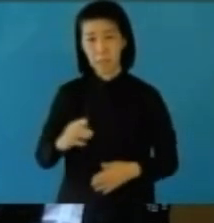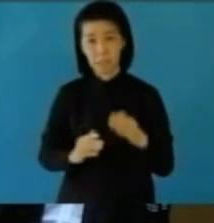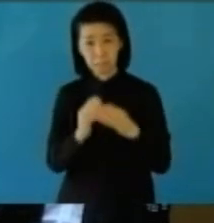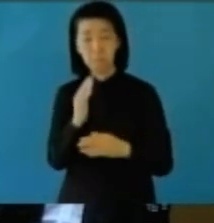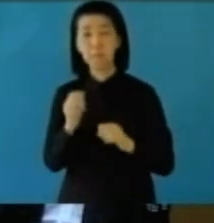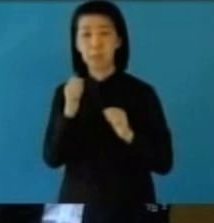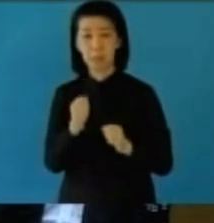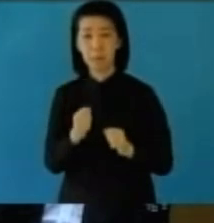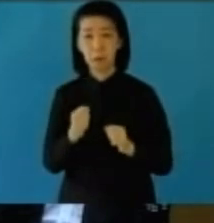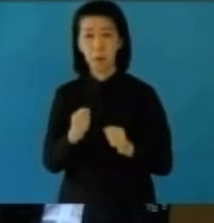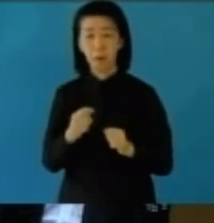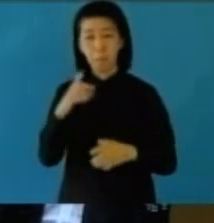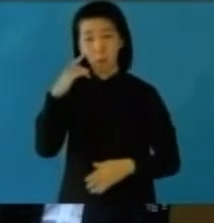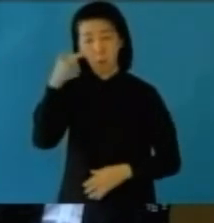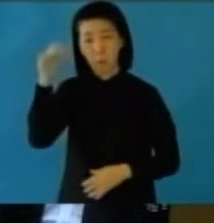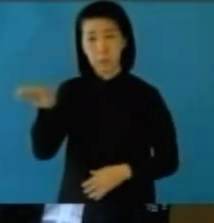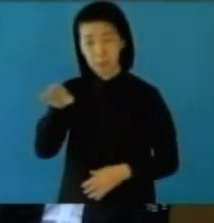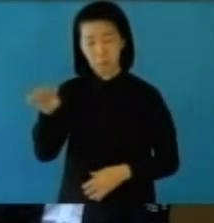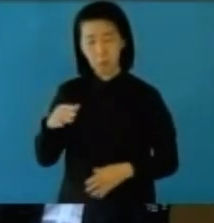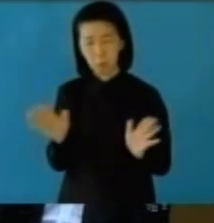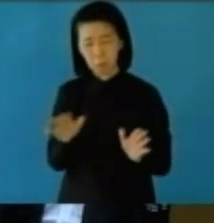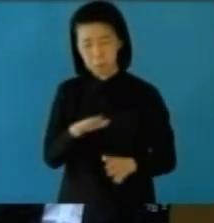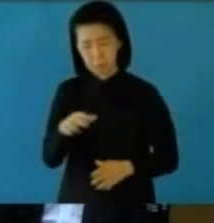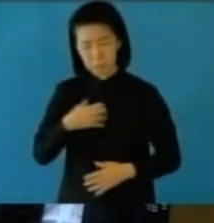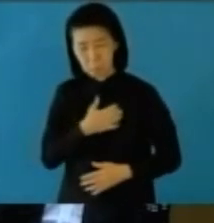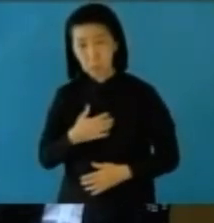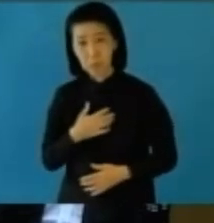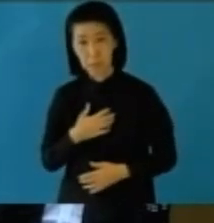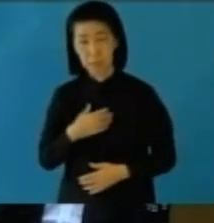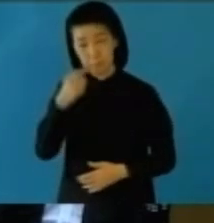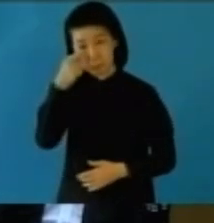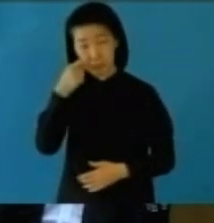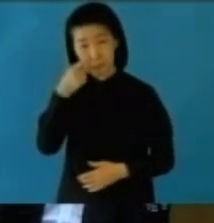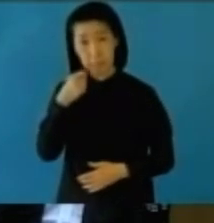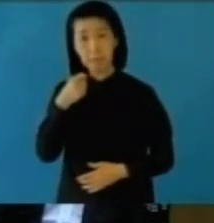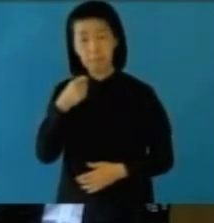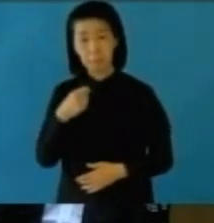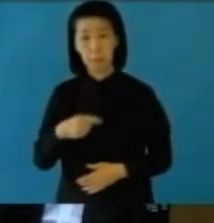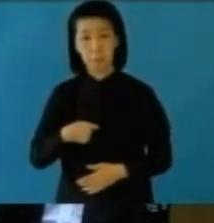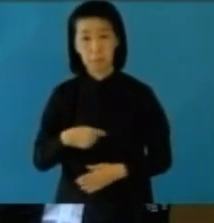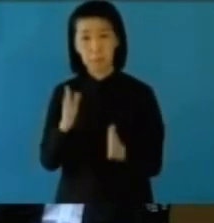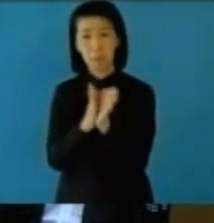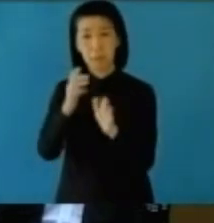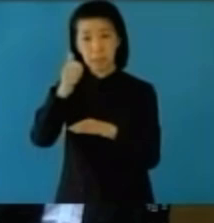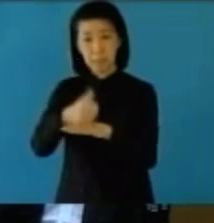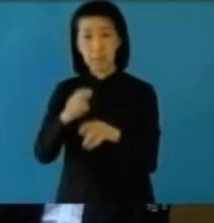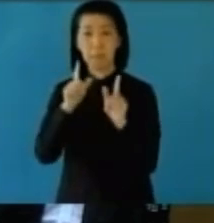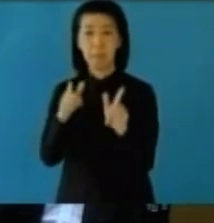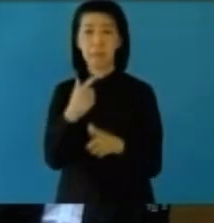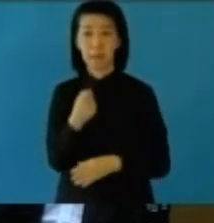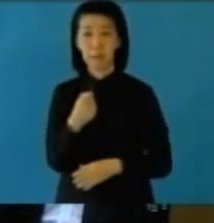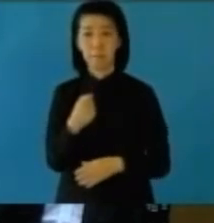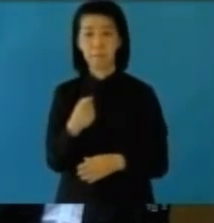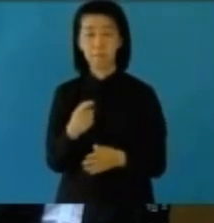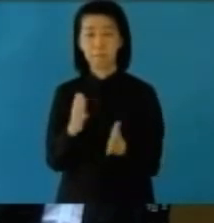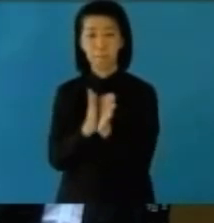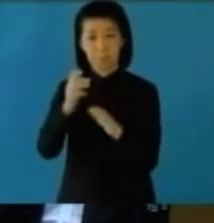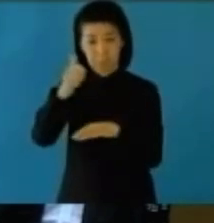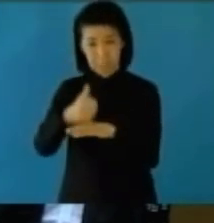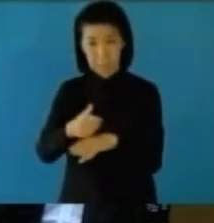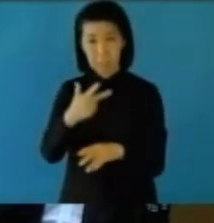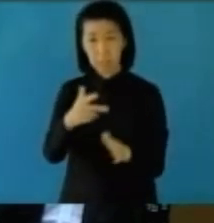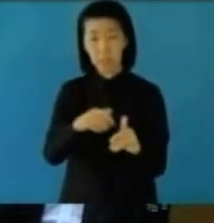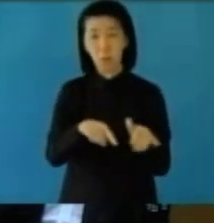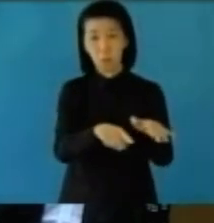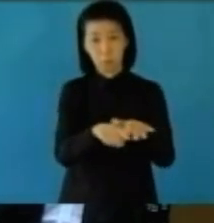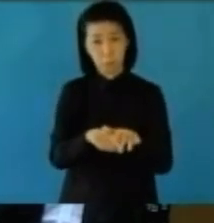みんな悲しんでるんですよ。それでやっぱし私はですね、知事に申し上げたいんですよ。ぜひですね、知事、市町村という枠じゃなくて県